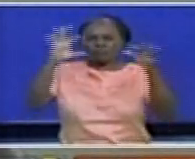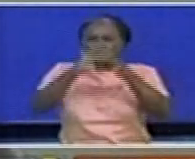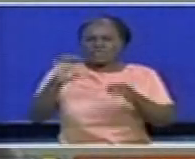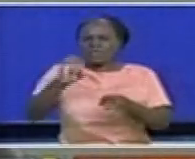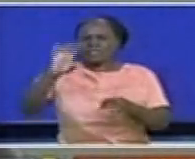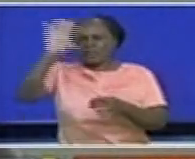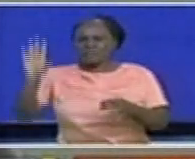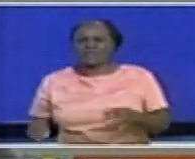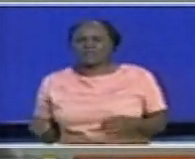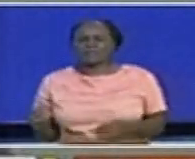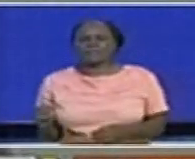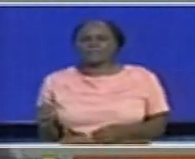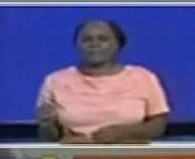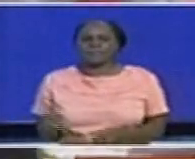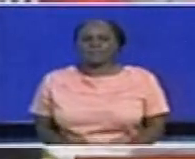Mashariki kwa ujumla.